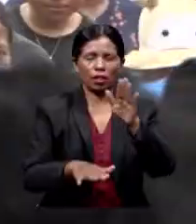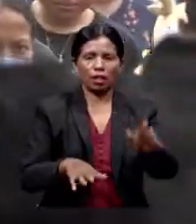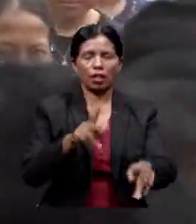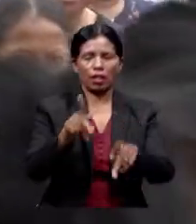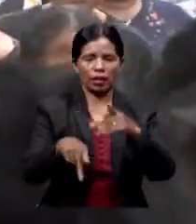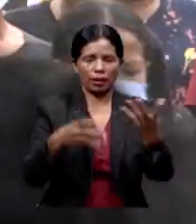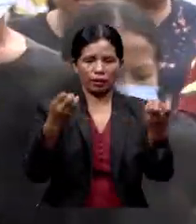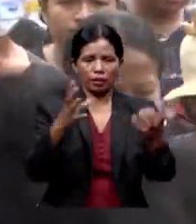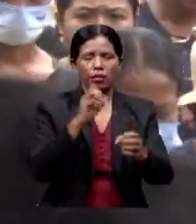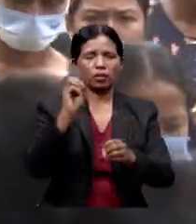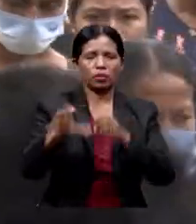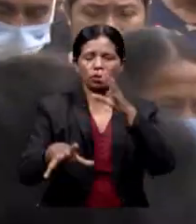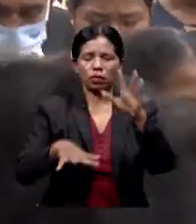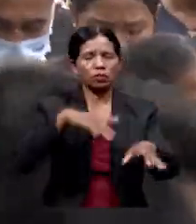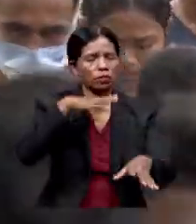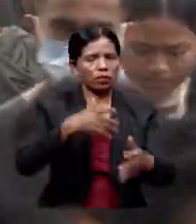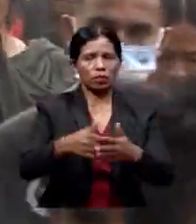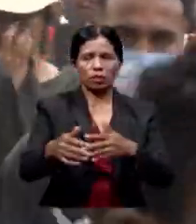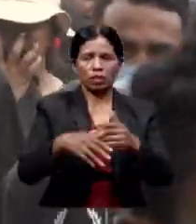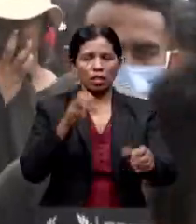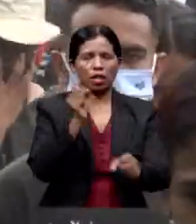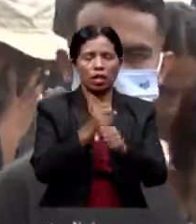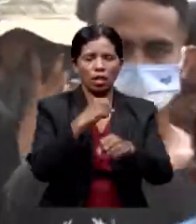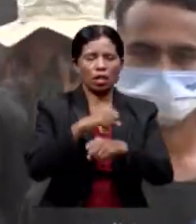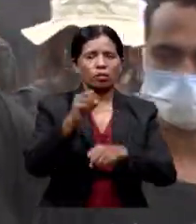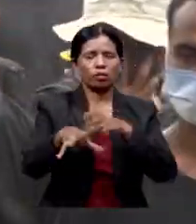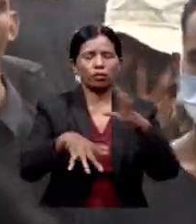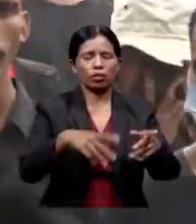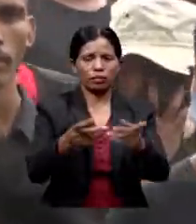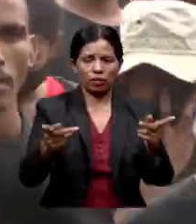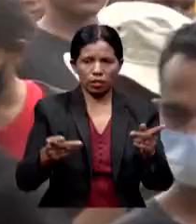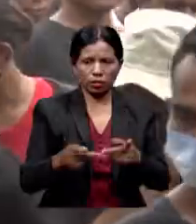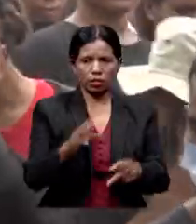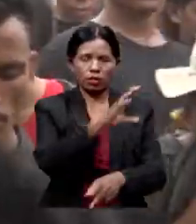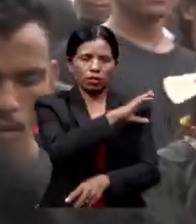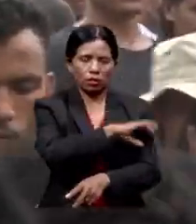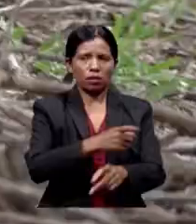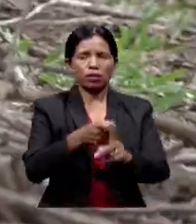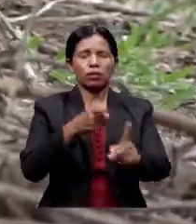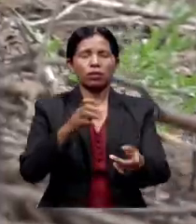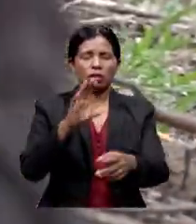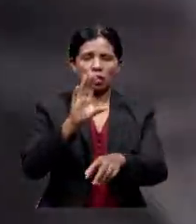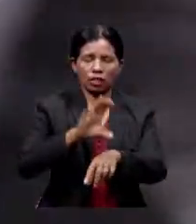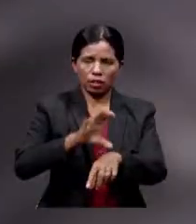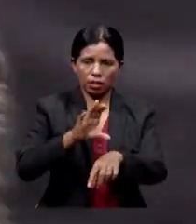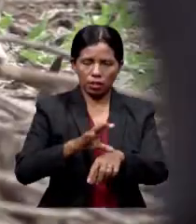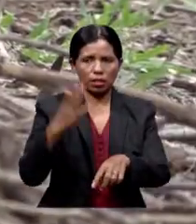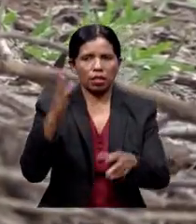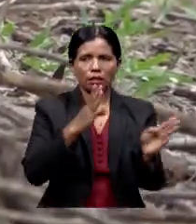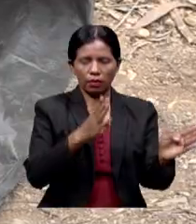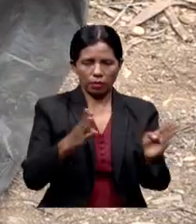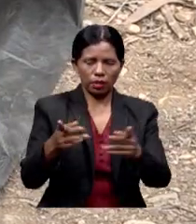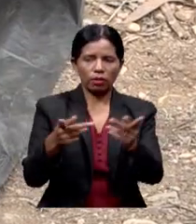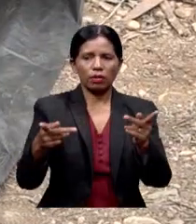lubung uan ida, soy fuer arbiru, hodi ha fuer fatin sagrado ne, maske escuteru husi parroquia Maria Auxiliadora, prepara una lisu